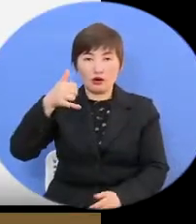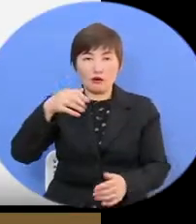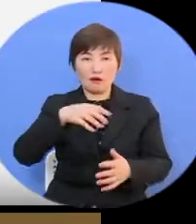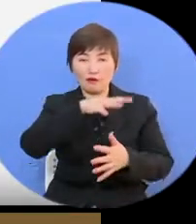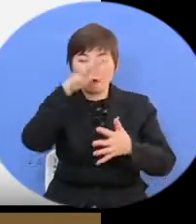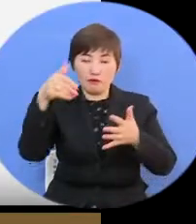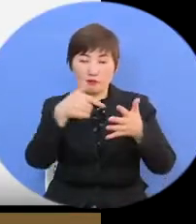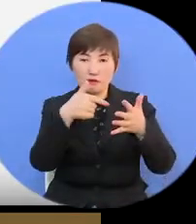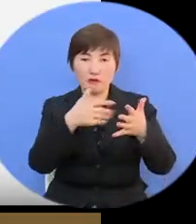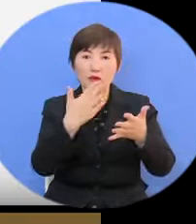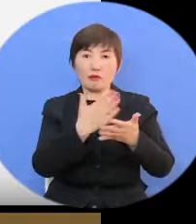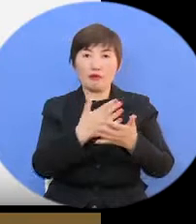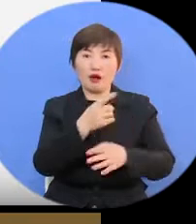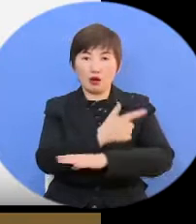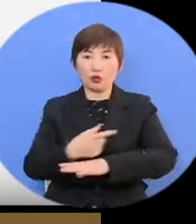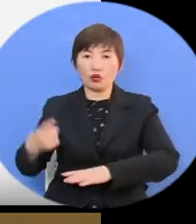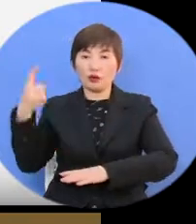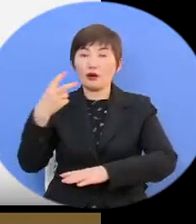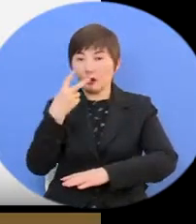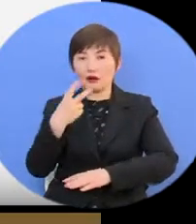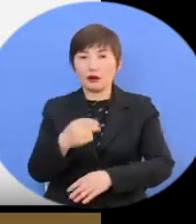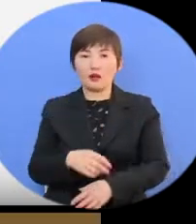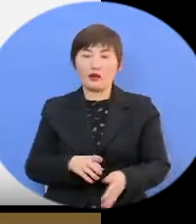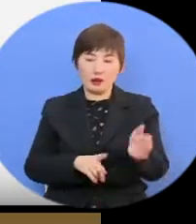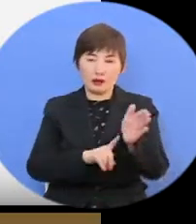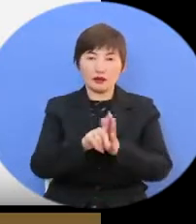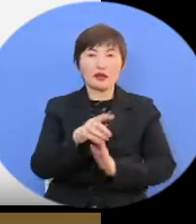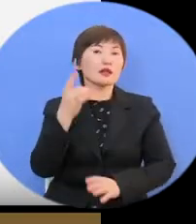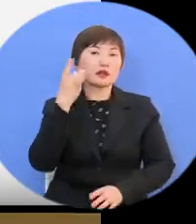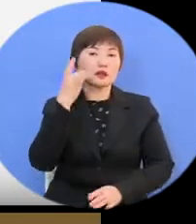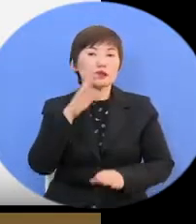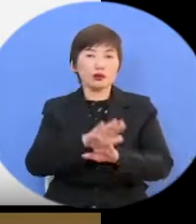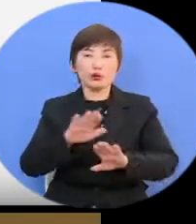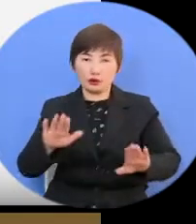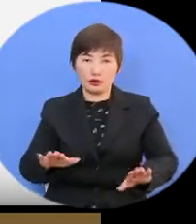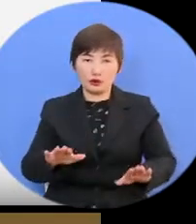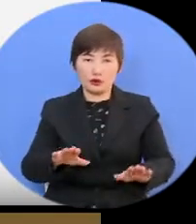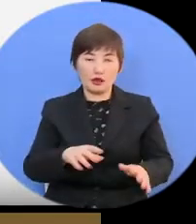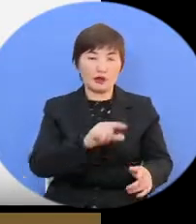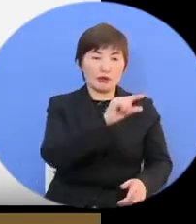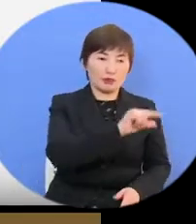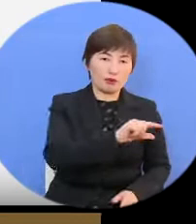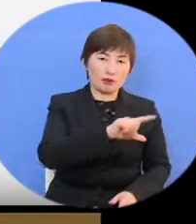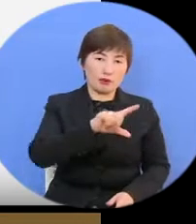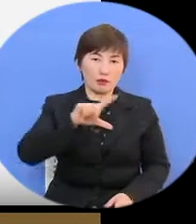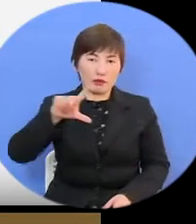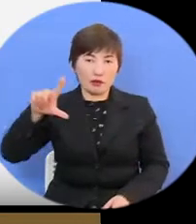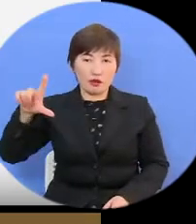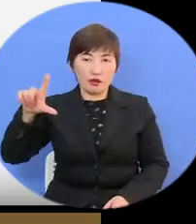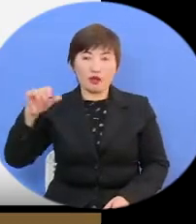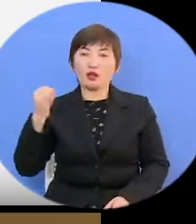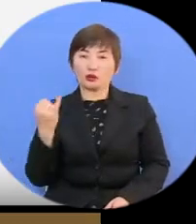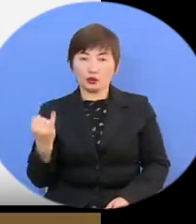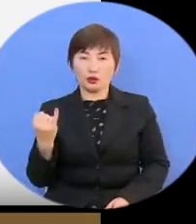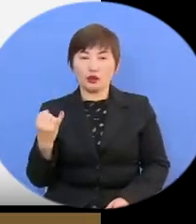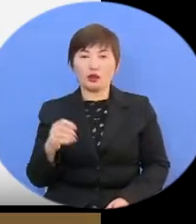байна. За эхний хөснөгтөнд хүүхдүүдийн биеийн өндрийг намханаас нь өндөрлөөн 1-6 хүртэл дугаарлсан